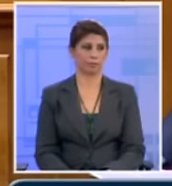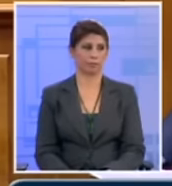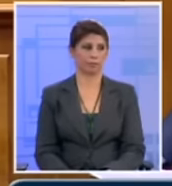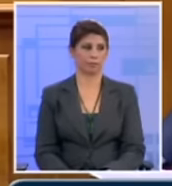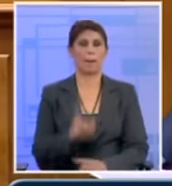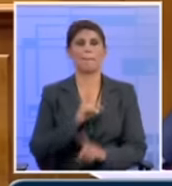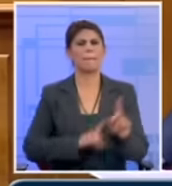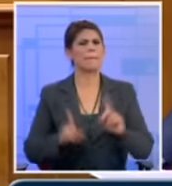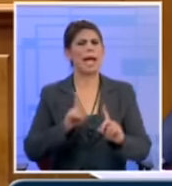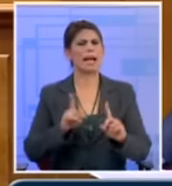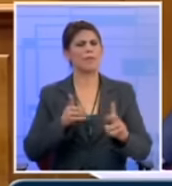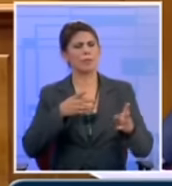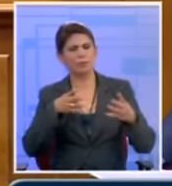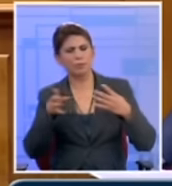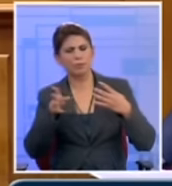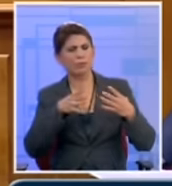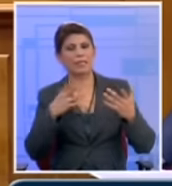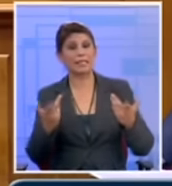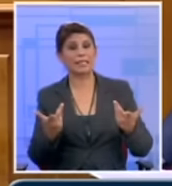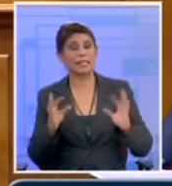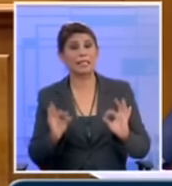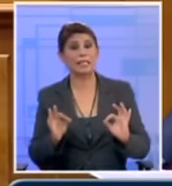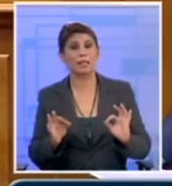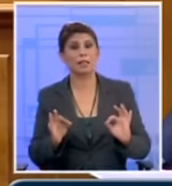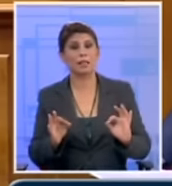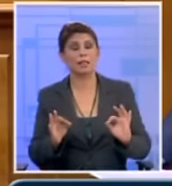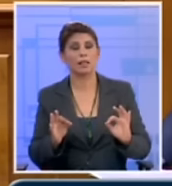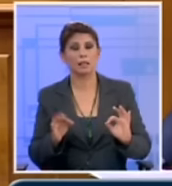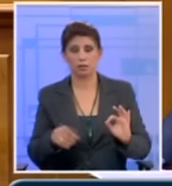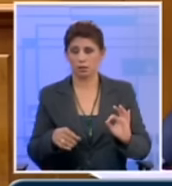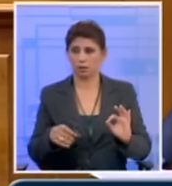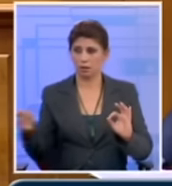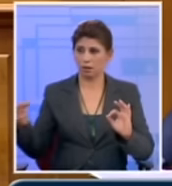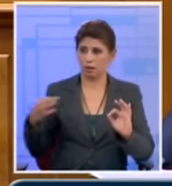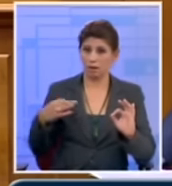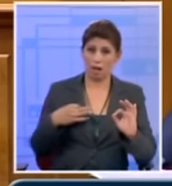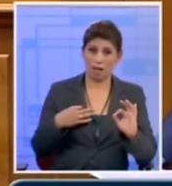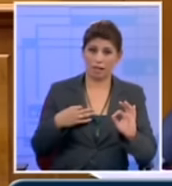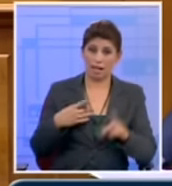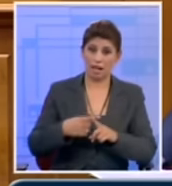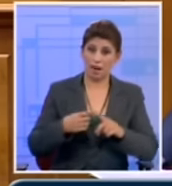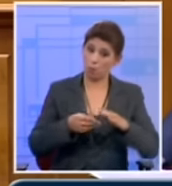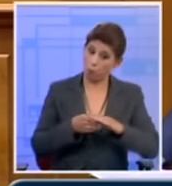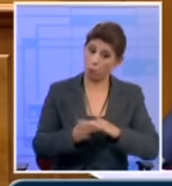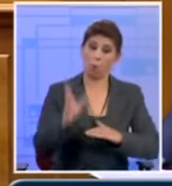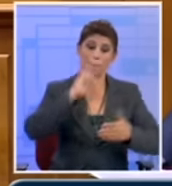Ποια είναι αυτή η πλάνη? Ότι η χώρα θα έβγαινε από τα μνημόνια